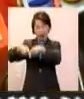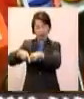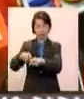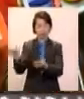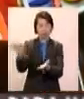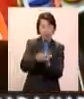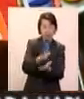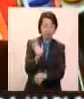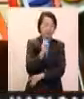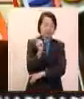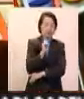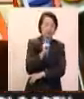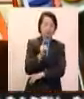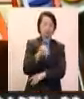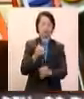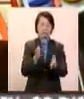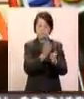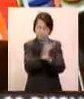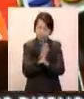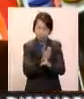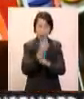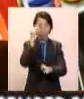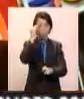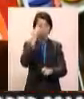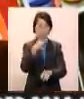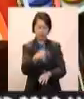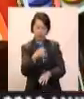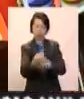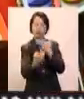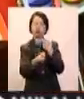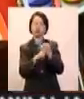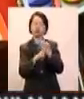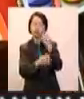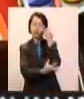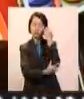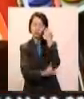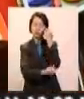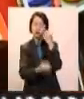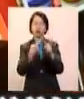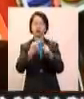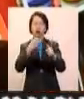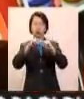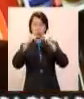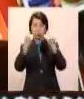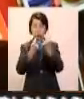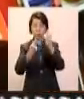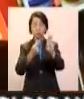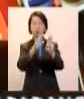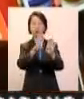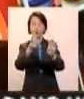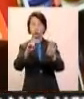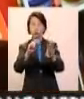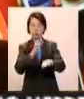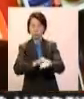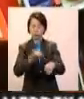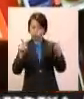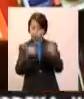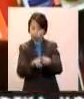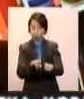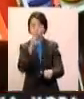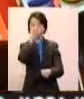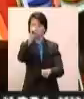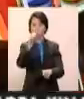membela orang Melayu, khususnya mereka yang tidak berkemampuan datang daripada golongan B40. Pada masa yang sama adalah untuk memastikan